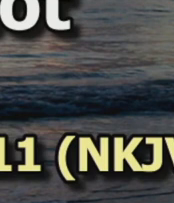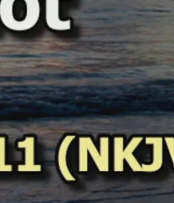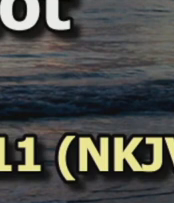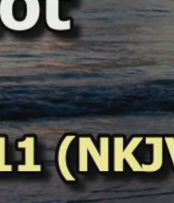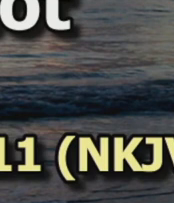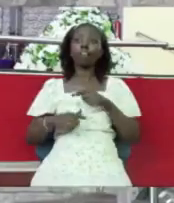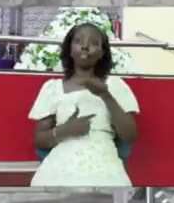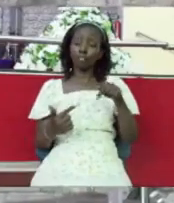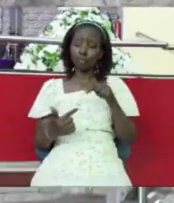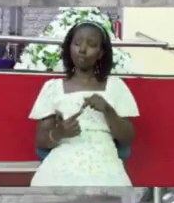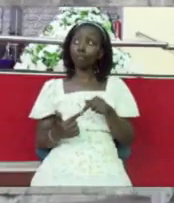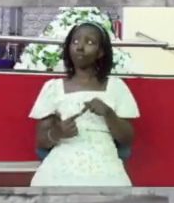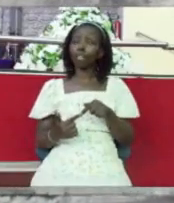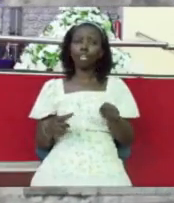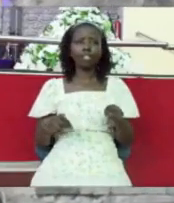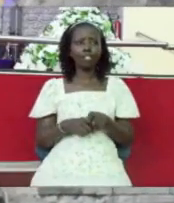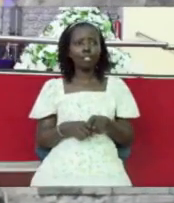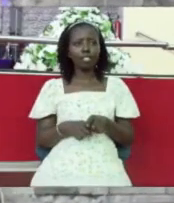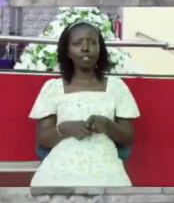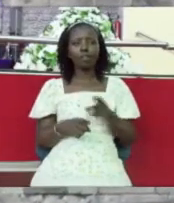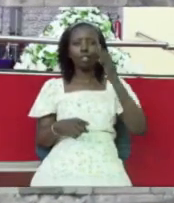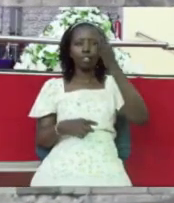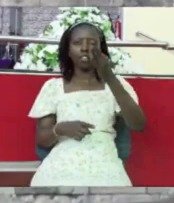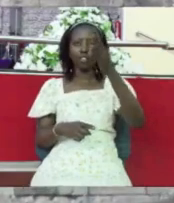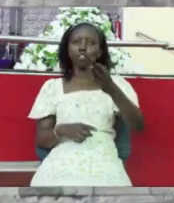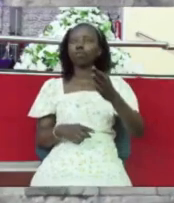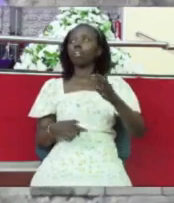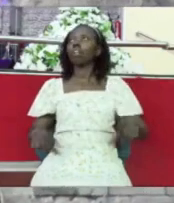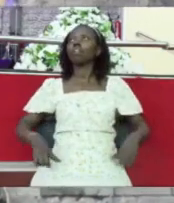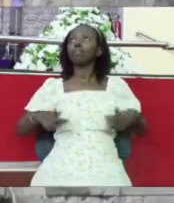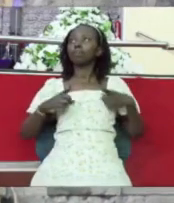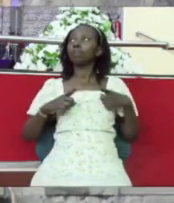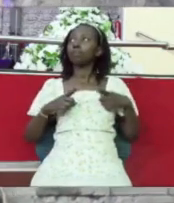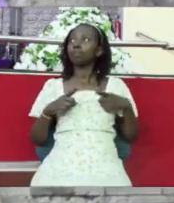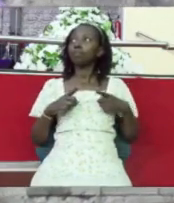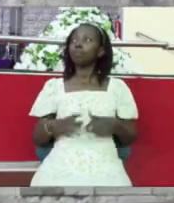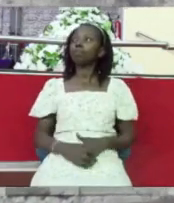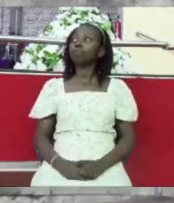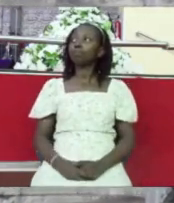Katika maisha haya. And in the life to come. Na katika maisha ambayo yanakuja.